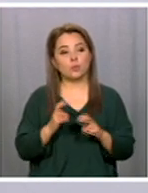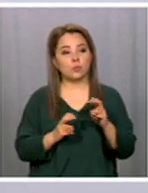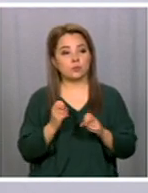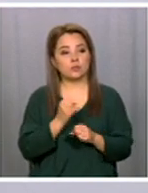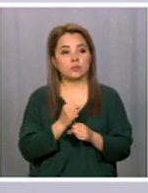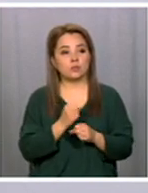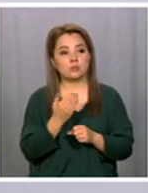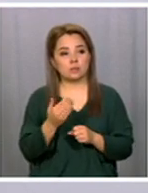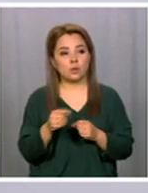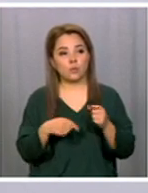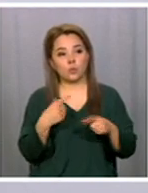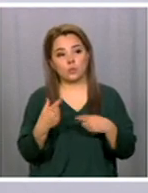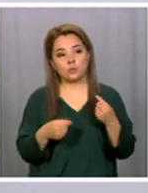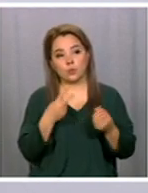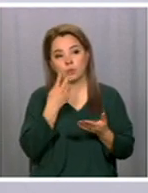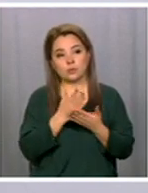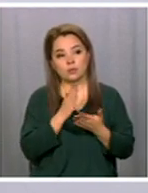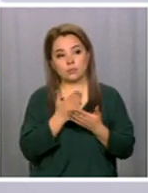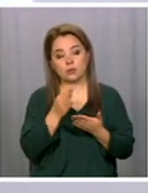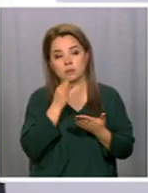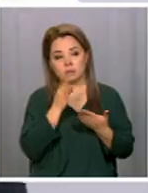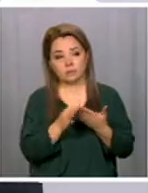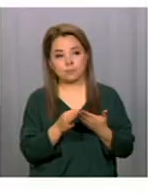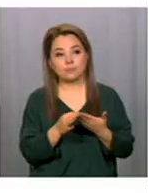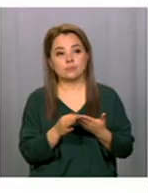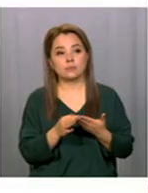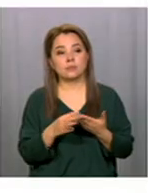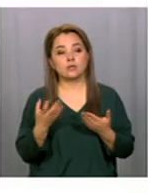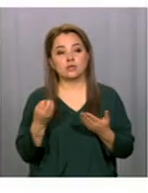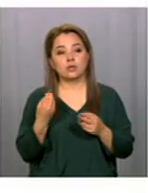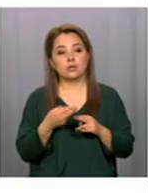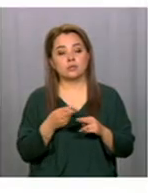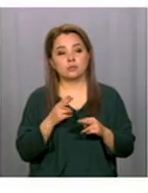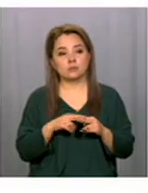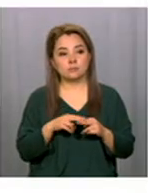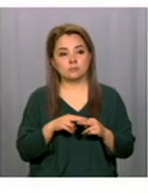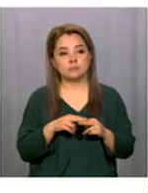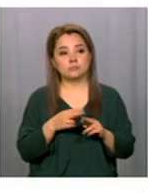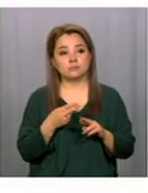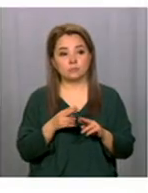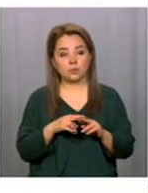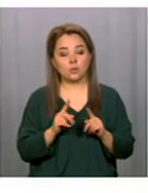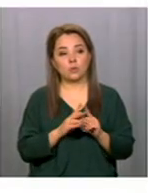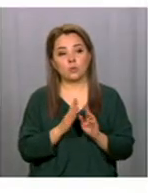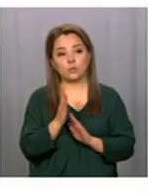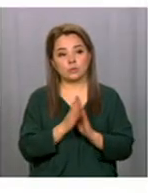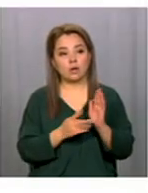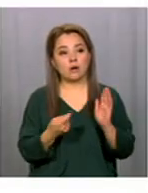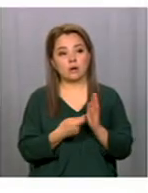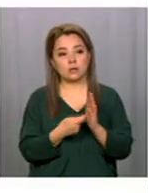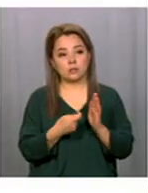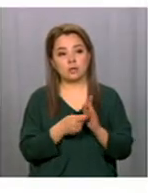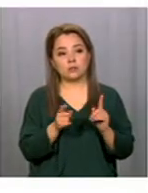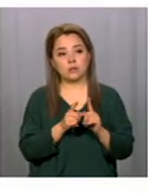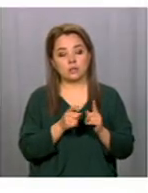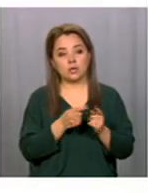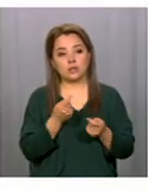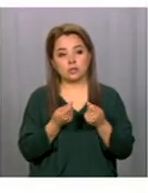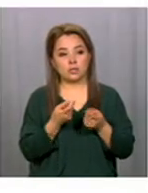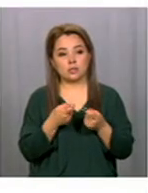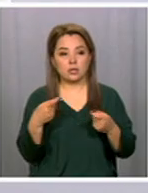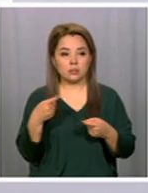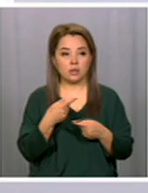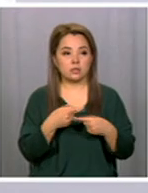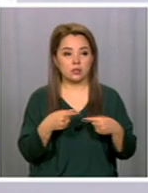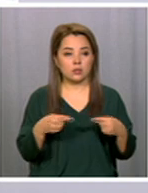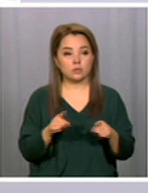яғни өсімдіктерді көріп отырмыз. Және де, осол өсімдікпенен қоректенетін жәндіктер, мысалы,